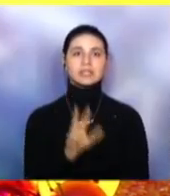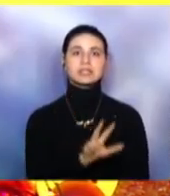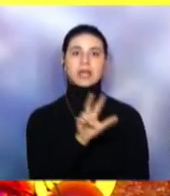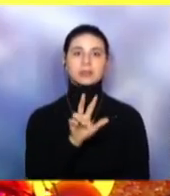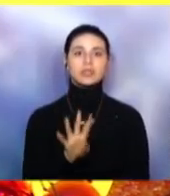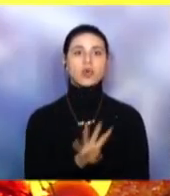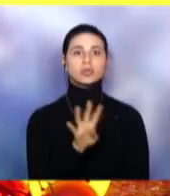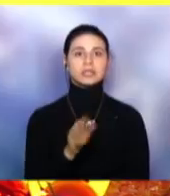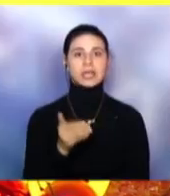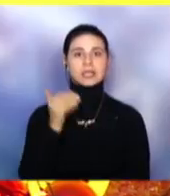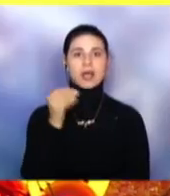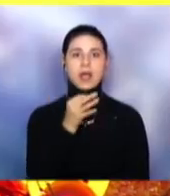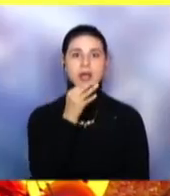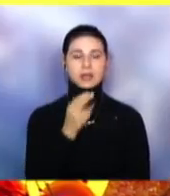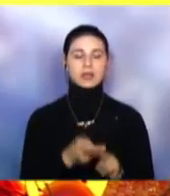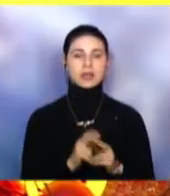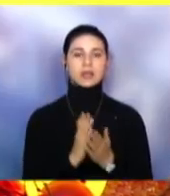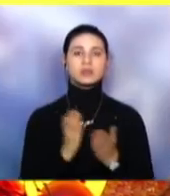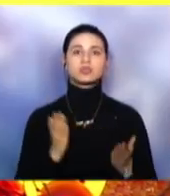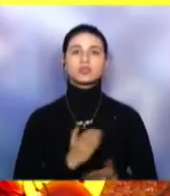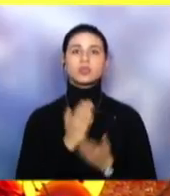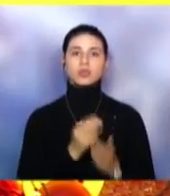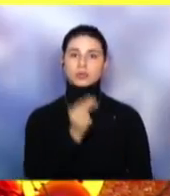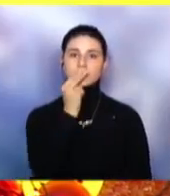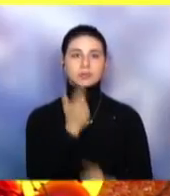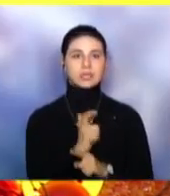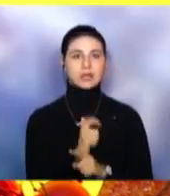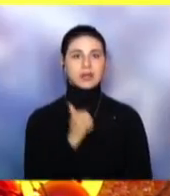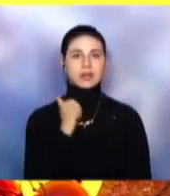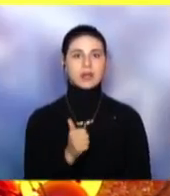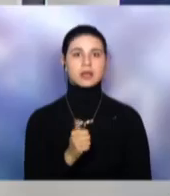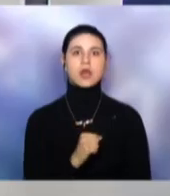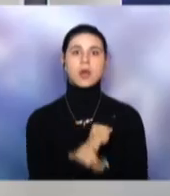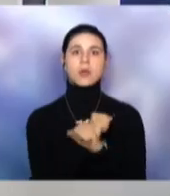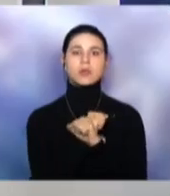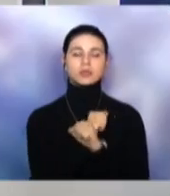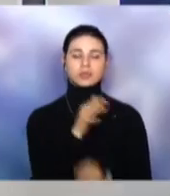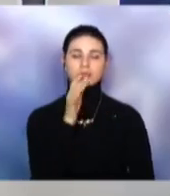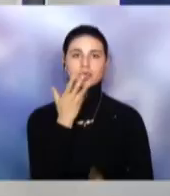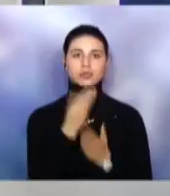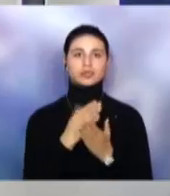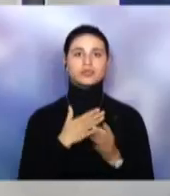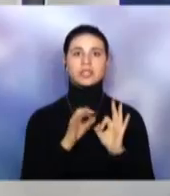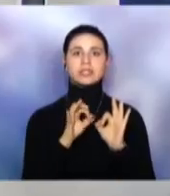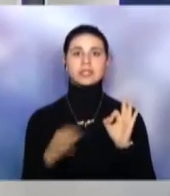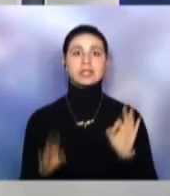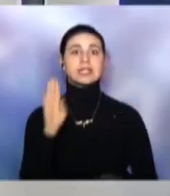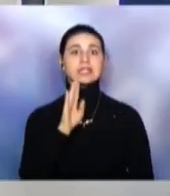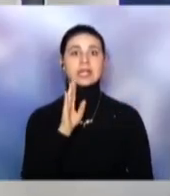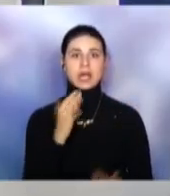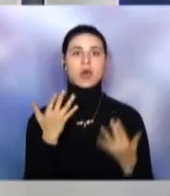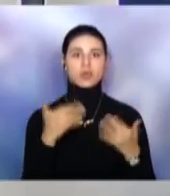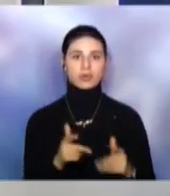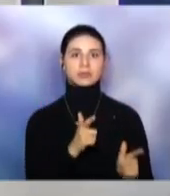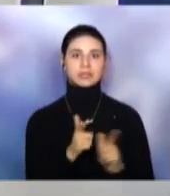ადრე. ანუ ეს არის მსუბუქი ვახშამი, რომელიც ძალიან წაადგება მოსვენების მდგომარეობაში მყოფ ნაწლავს და დილისათვის ის მზად